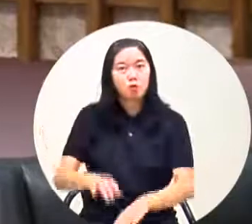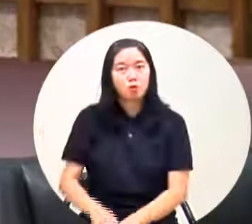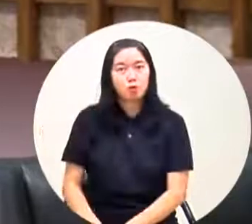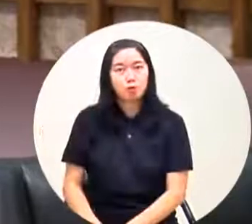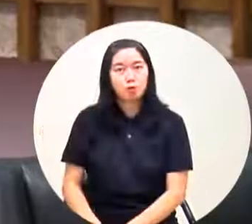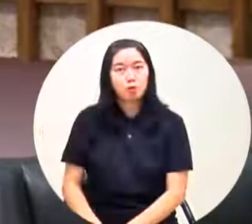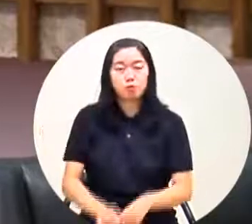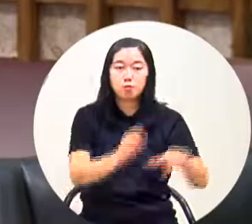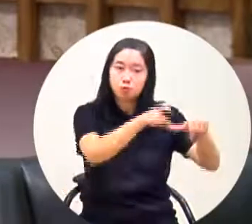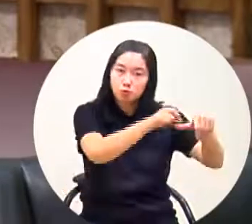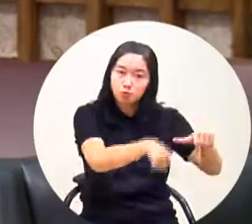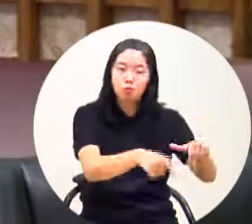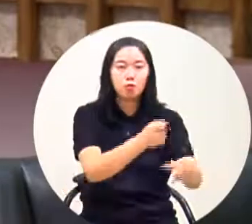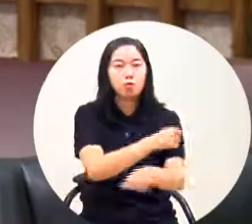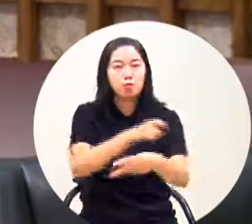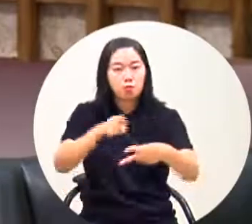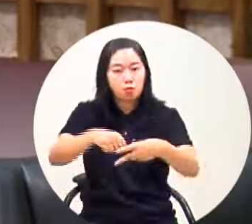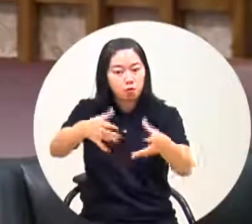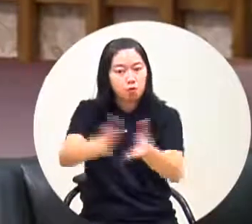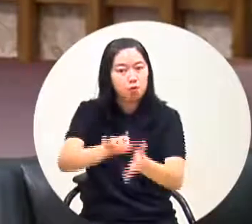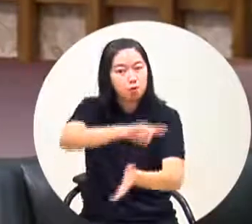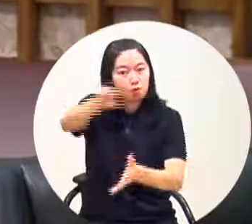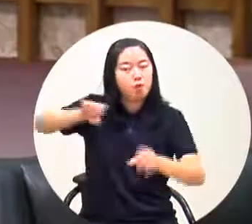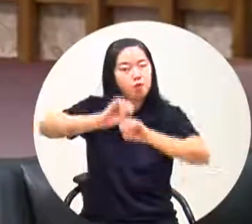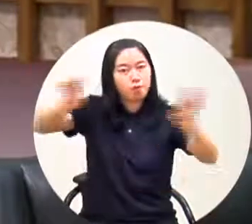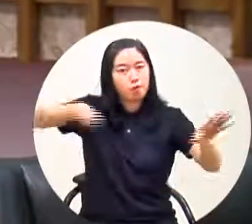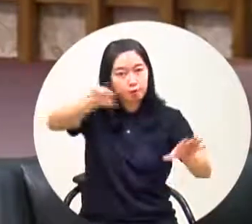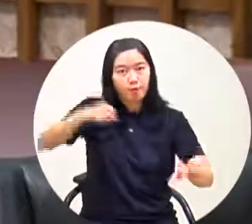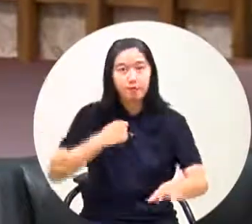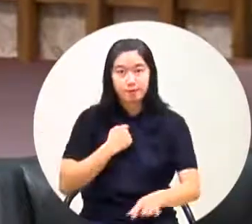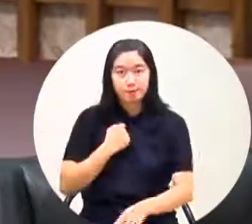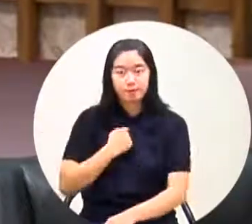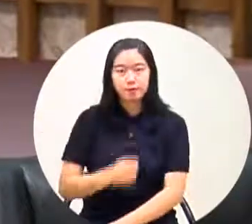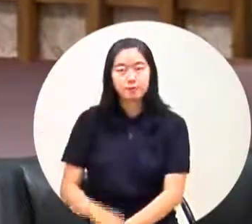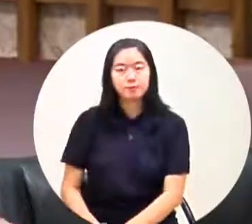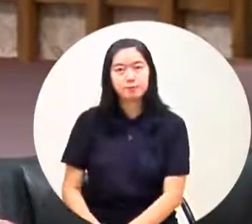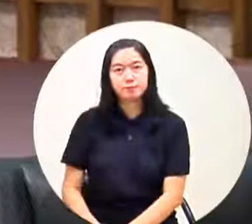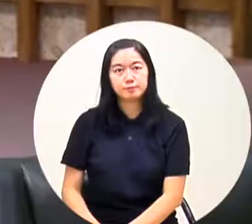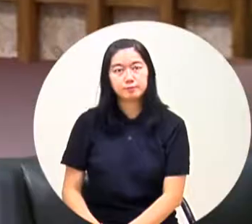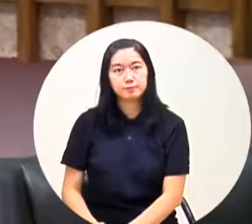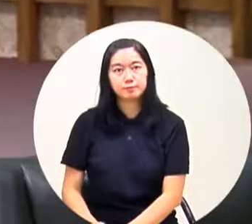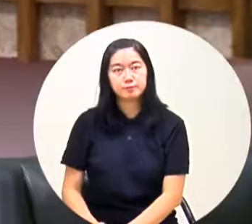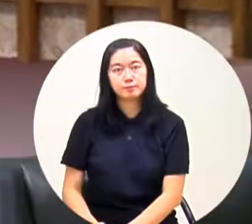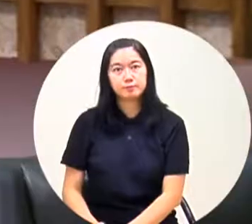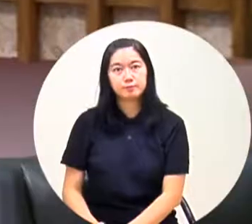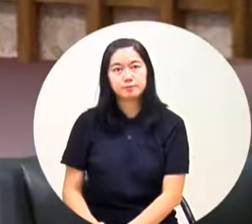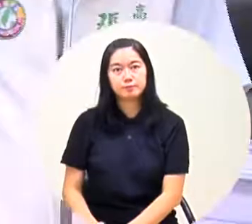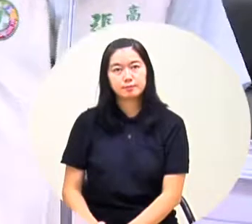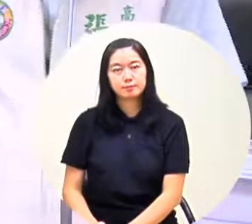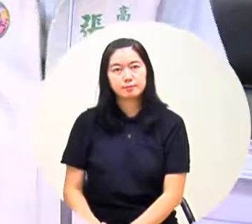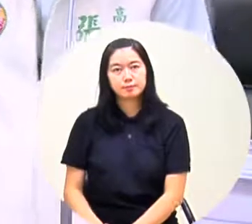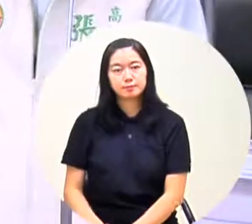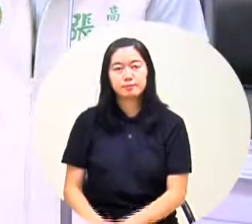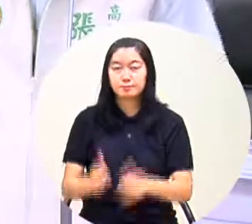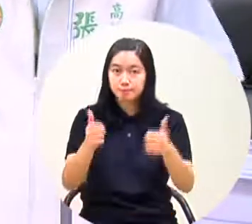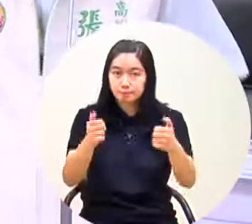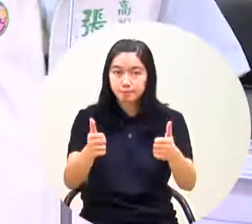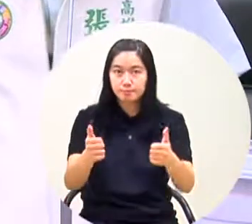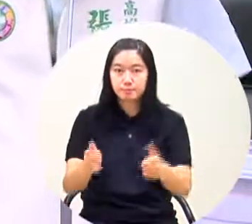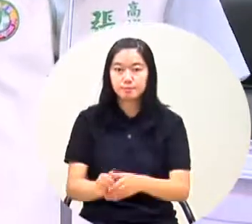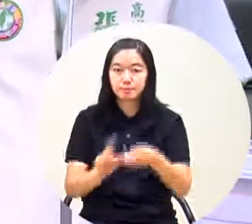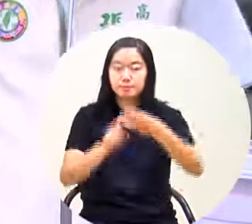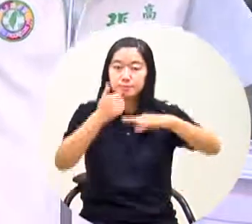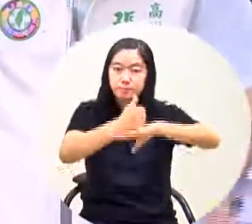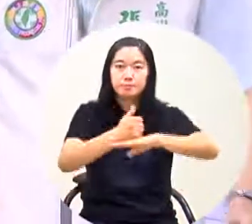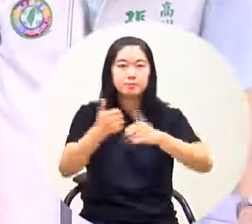业界、劳工界，互因了解一下，好唔好？啊，请你回答一下。 请郑局长答复。 谢谢主席哈，